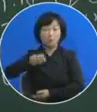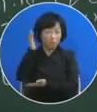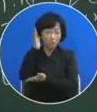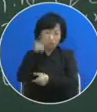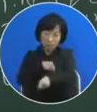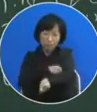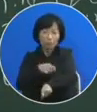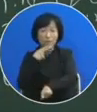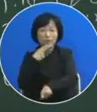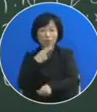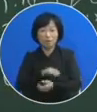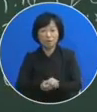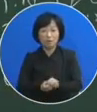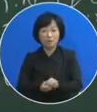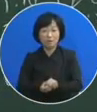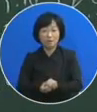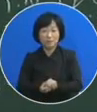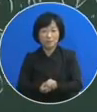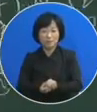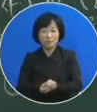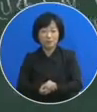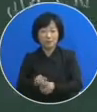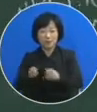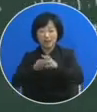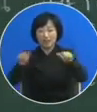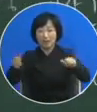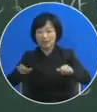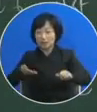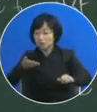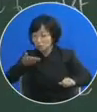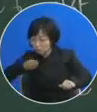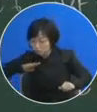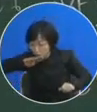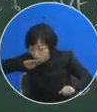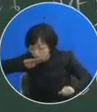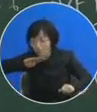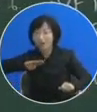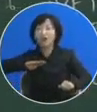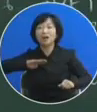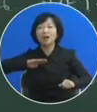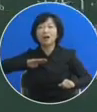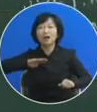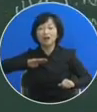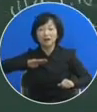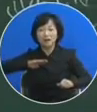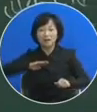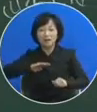sprays the water. 저 사람도 입맞춤을 잘해. 내려 땅에 입맞춰. And you know, they're very good at kissing the ground he